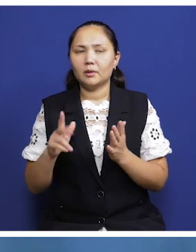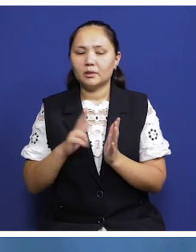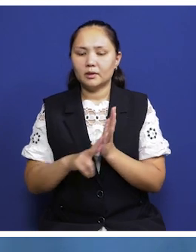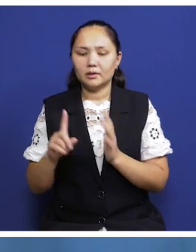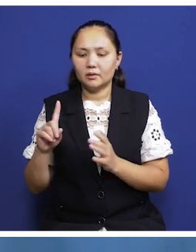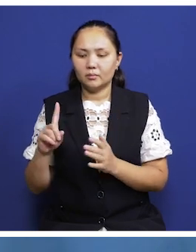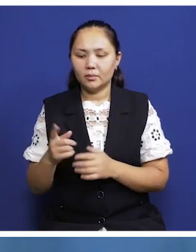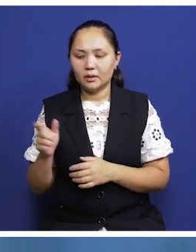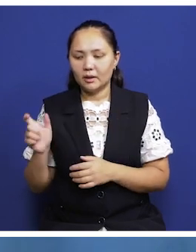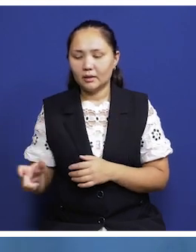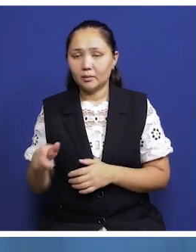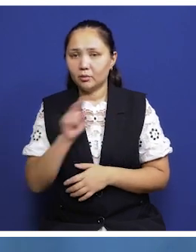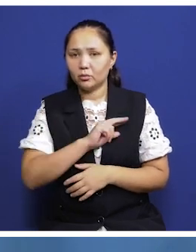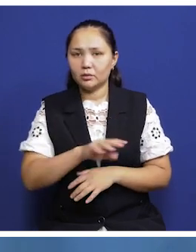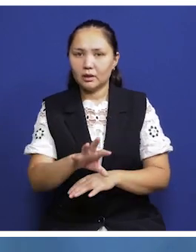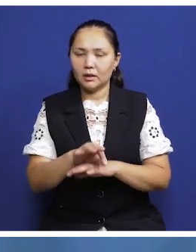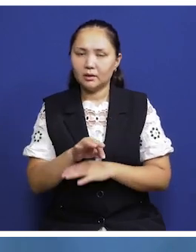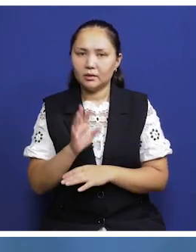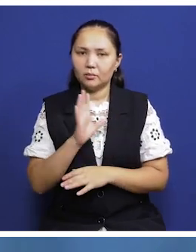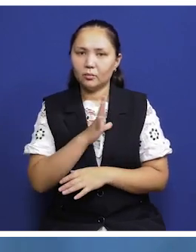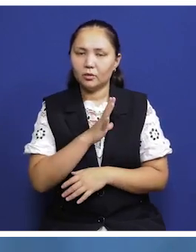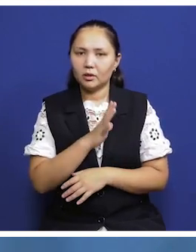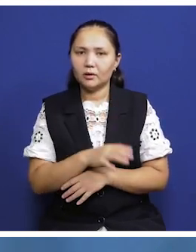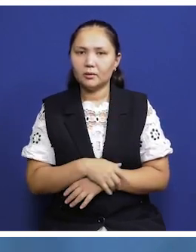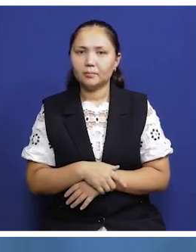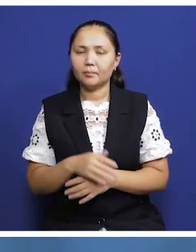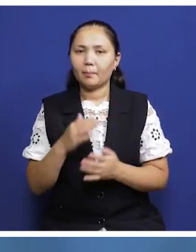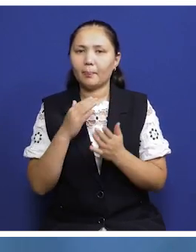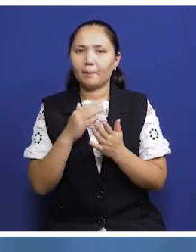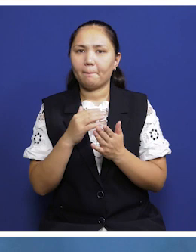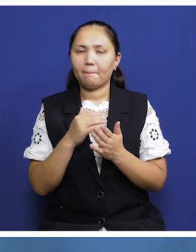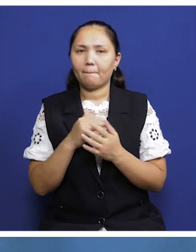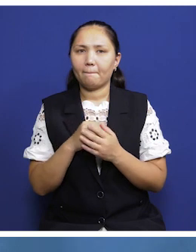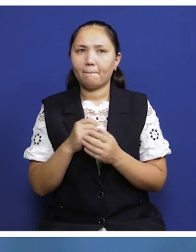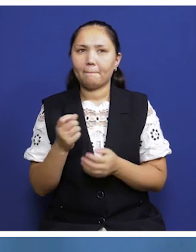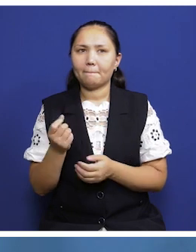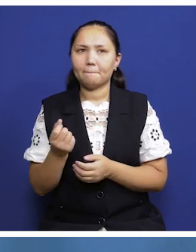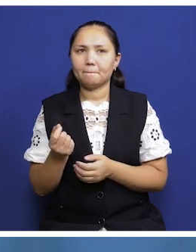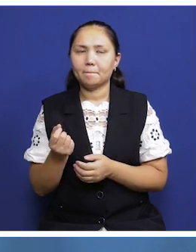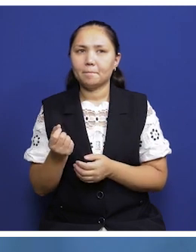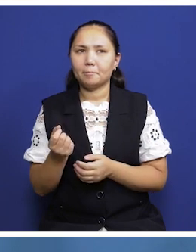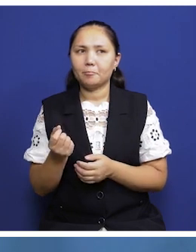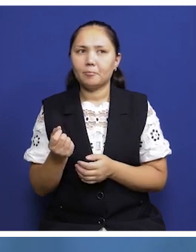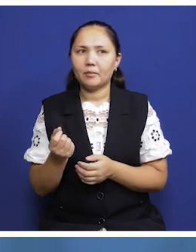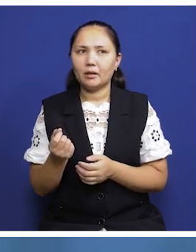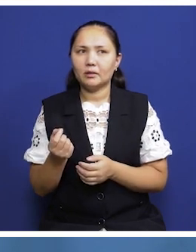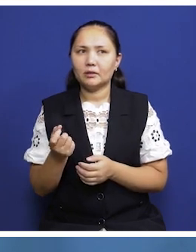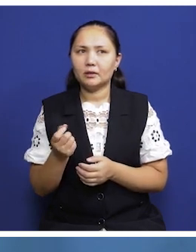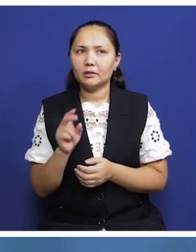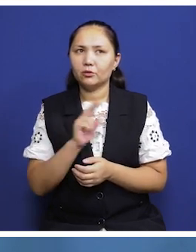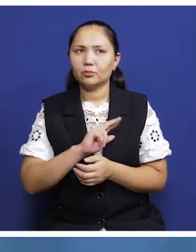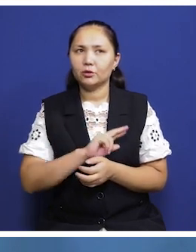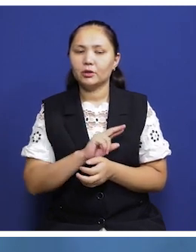адам тұрақты жұмыспен қамтылатын болады. Міне, бұның бәрімен кішкентай бір майда-майда бір шаруалар